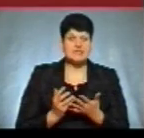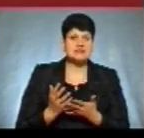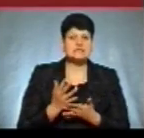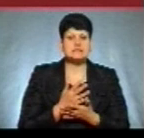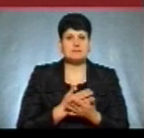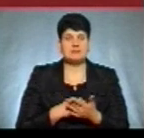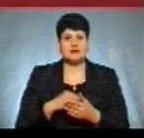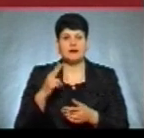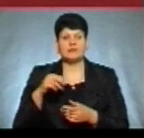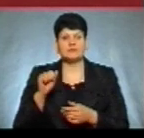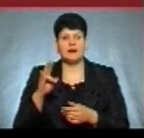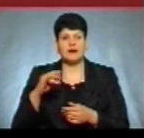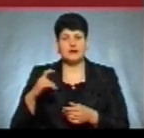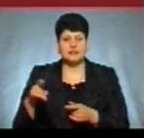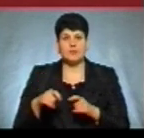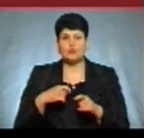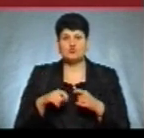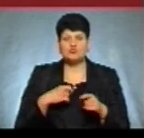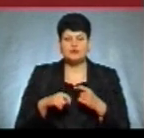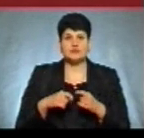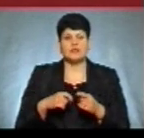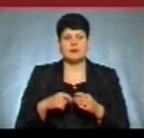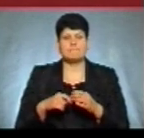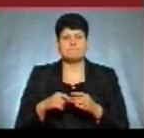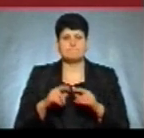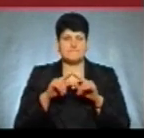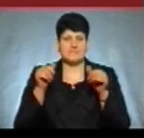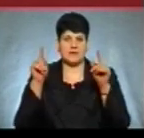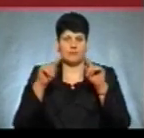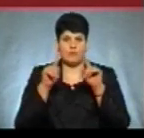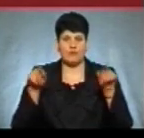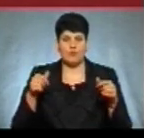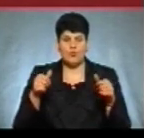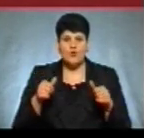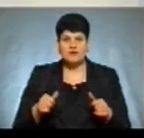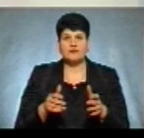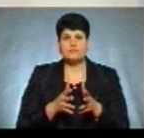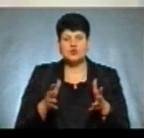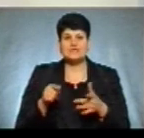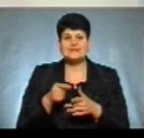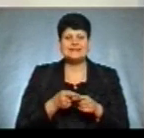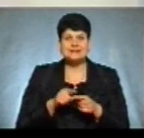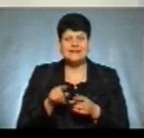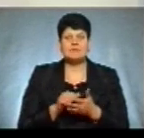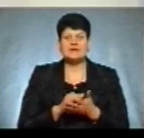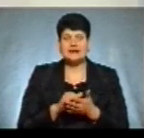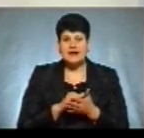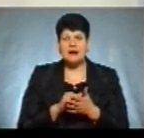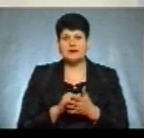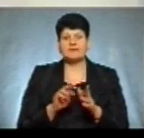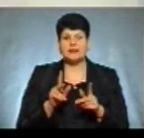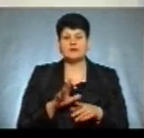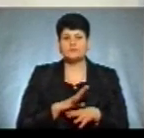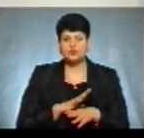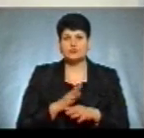персональних даних, пошкодження агітаційних бікбордів, інше. За більшістю з цих матеріалів, де було